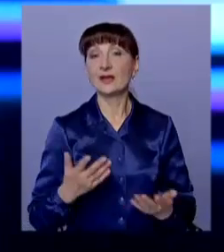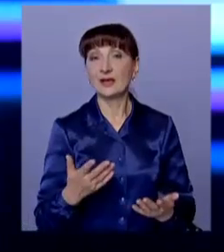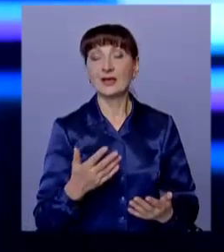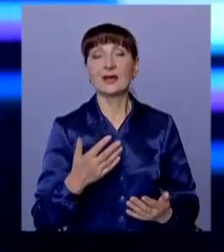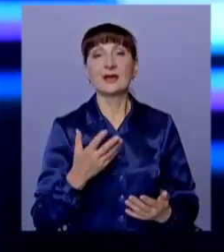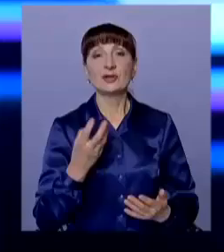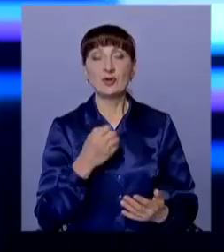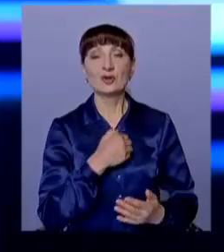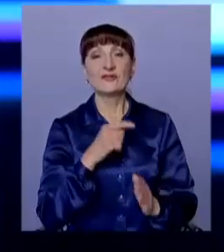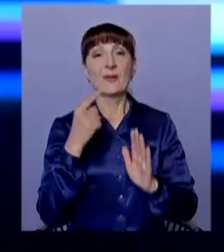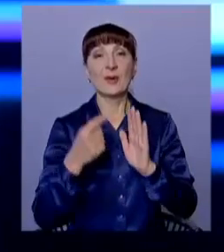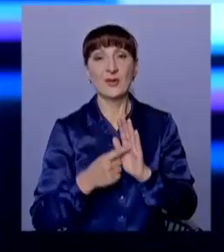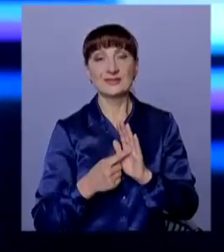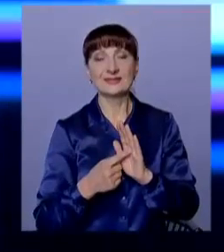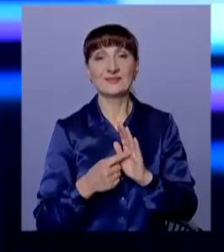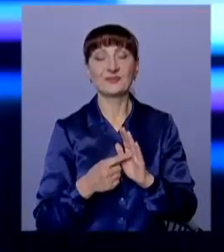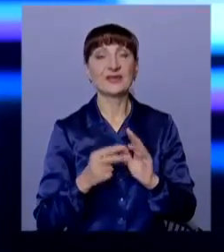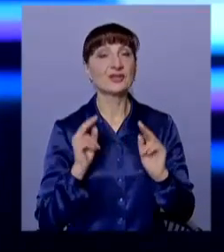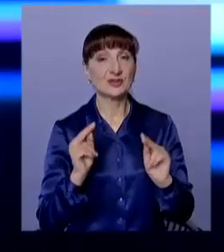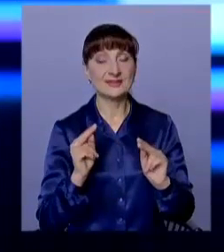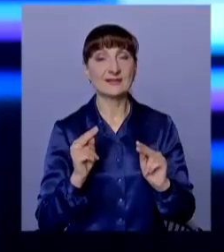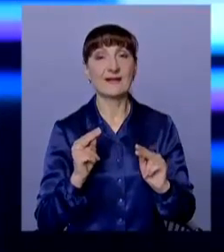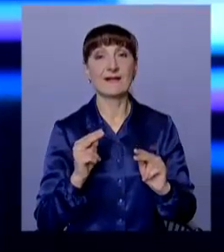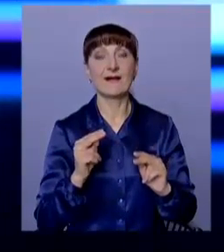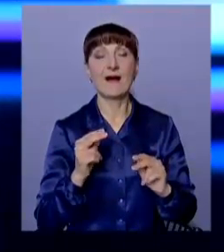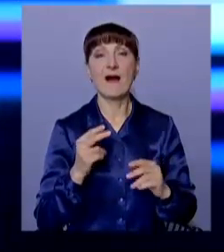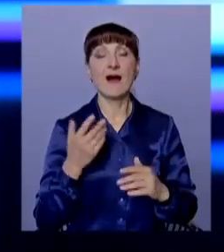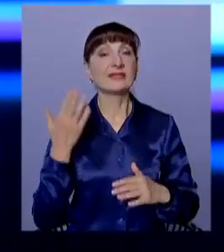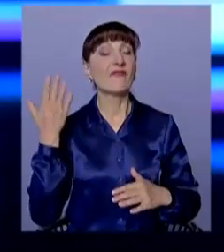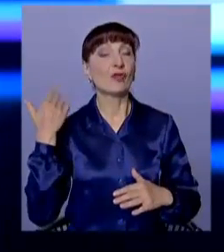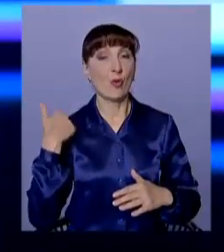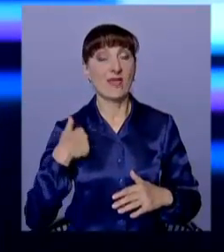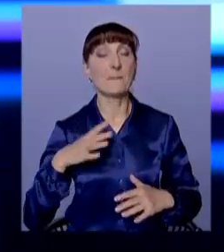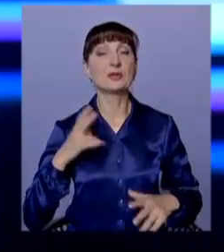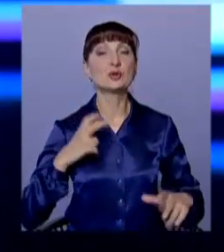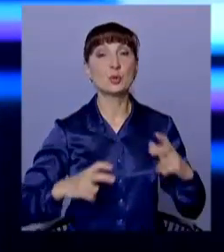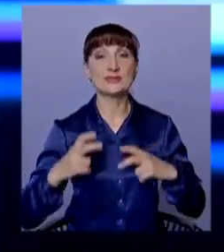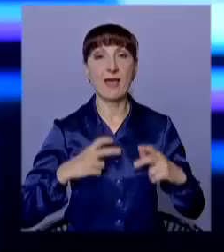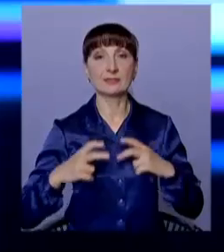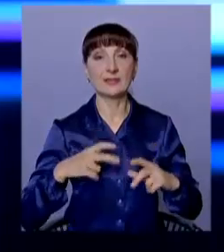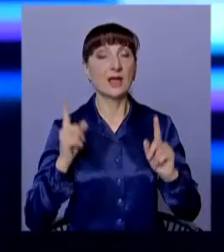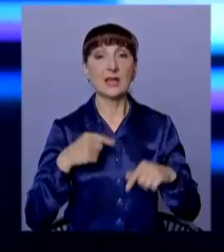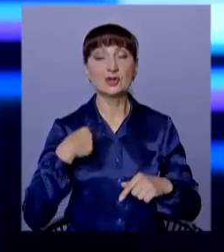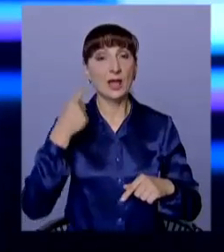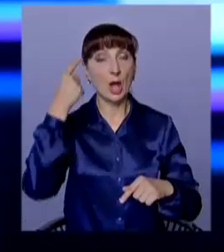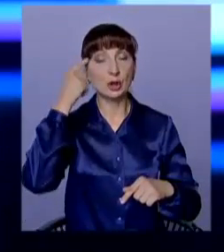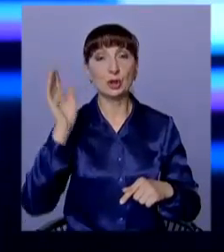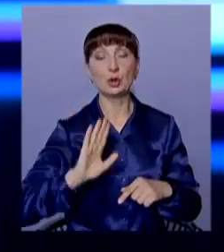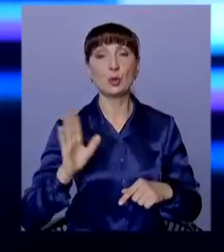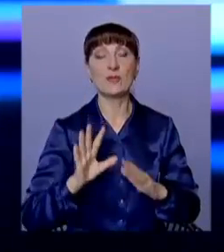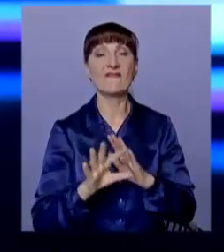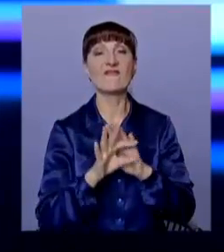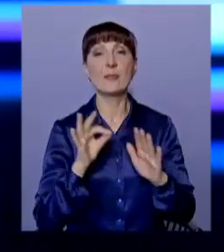позволил себе немножечко поностальгировать, честно говоря, передо мной не стояла в бытность, да, студентам, передо мной даже не стояло не то что выбора, я